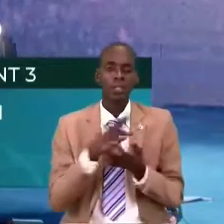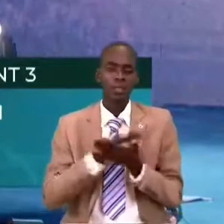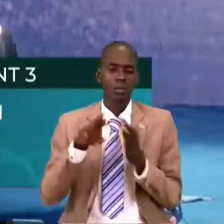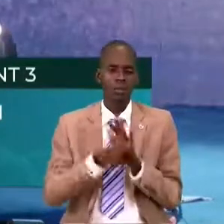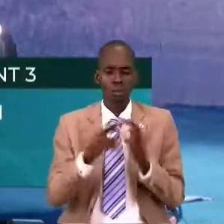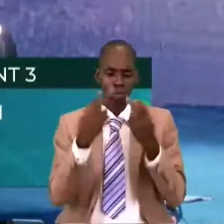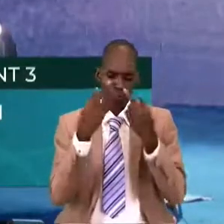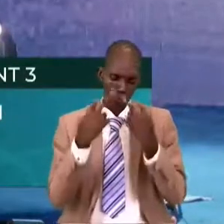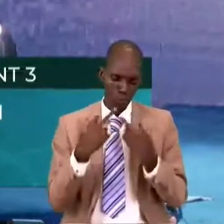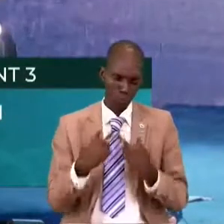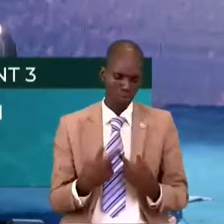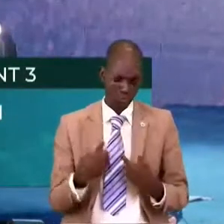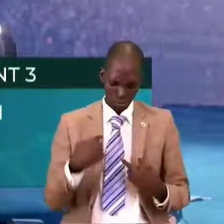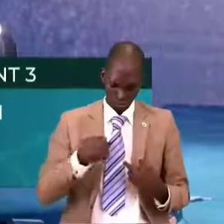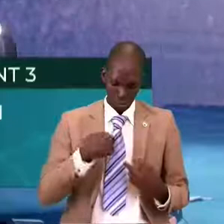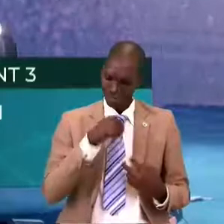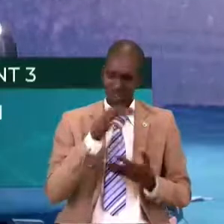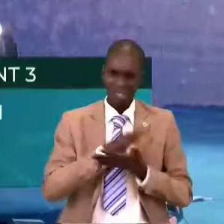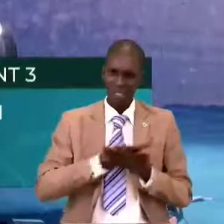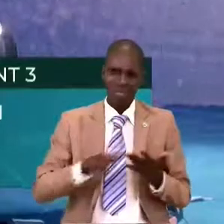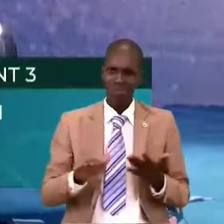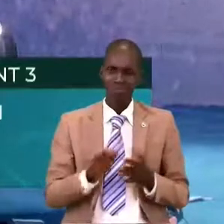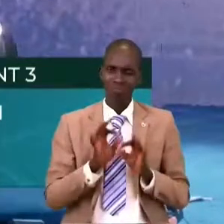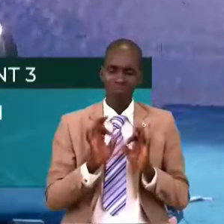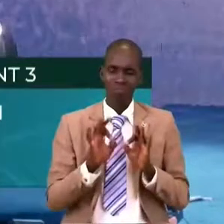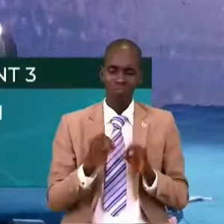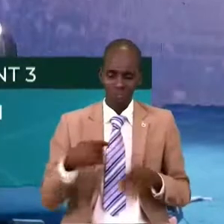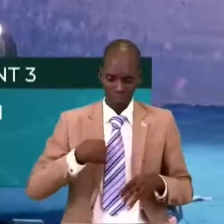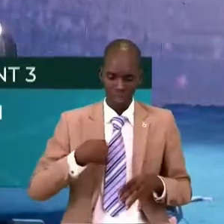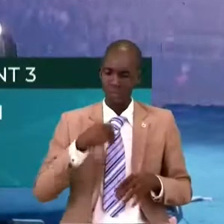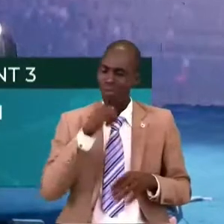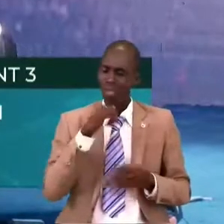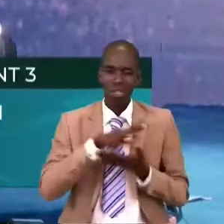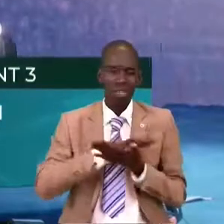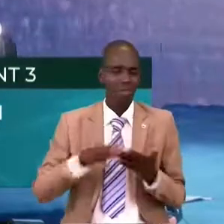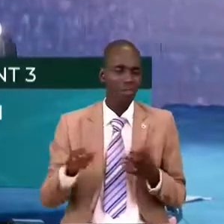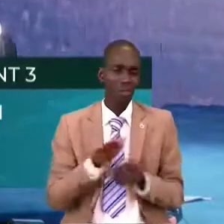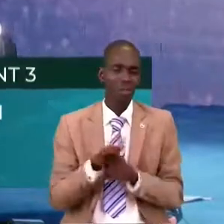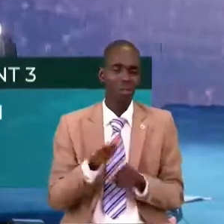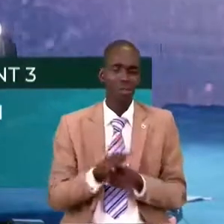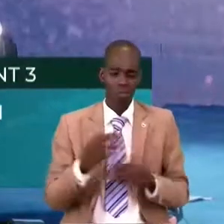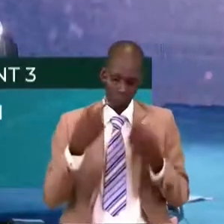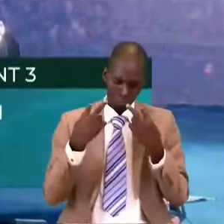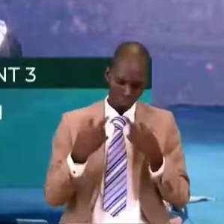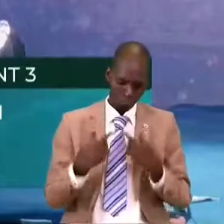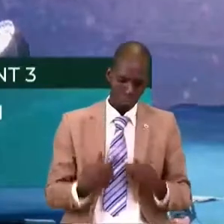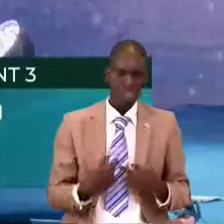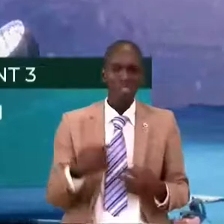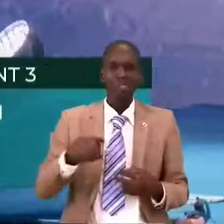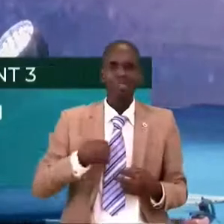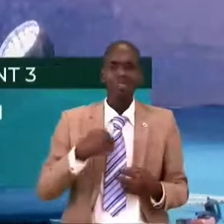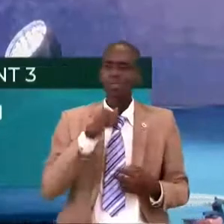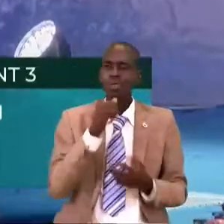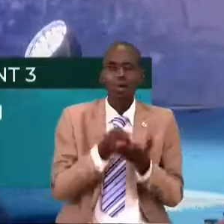assez juste. Tu regardes ta vie. Ceci n'est pas assez honnête. Tu regardes ta vie. Ceci n'est pas assez pur. Tu regardes ta